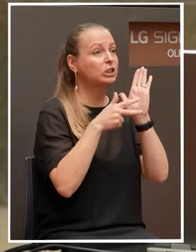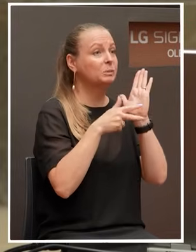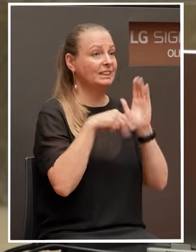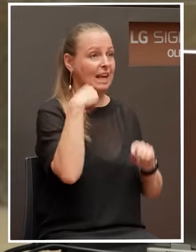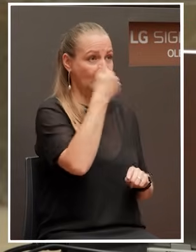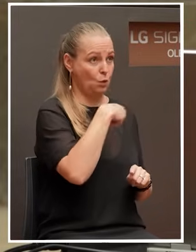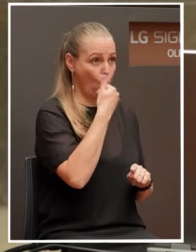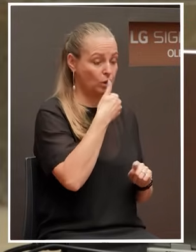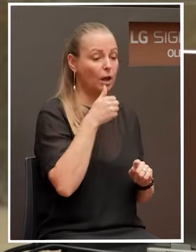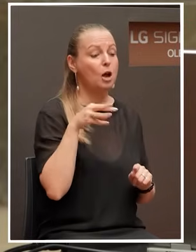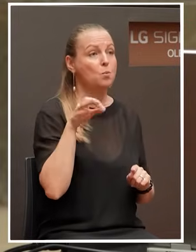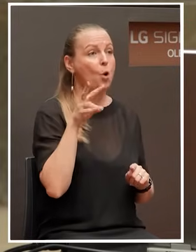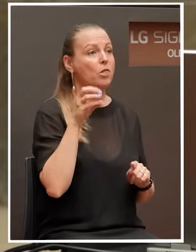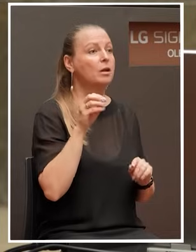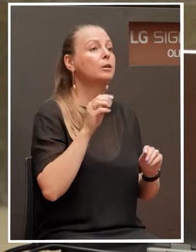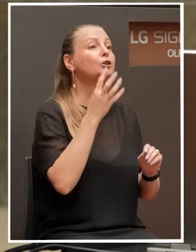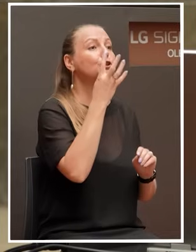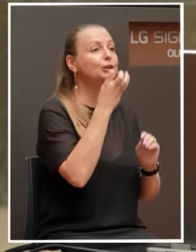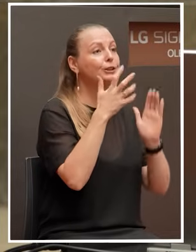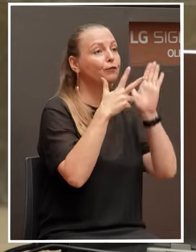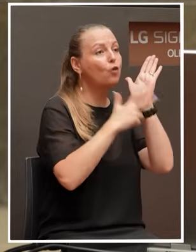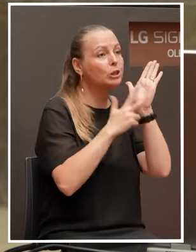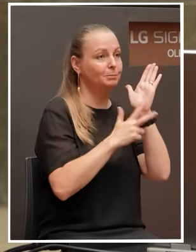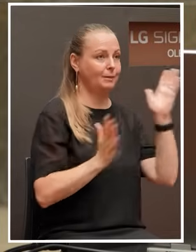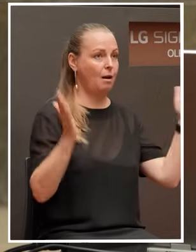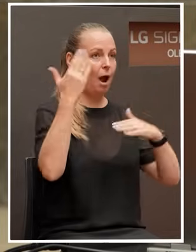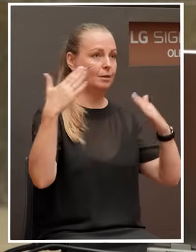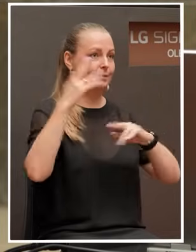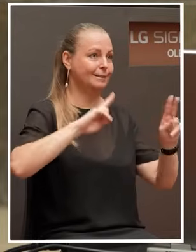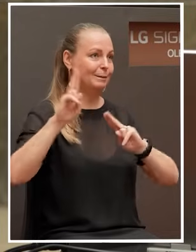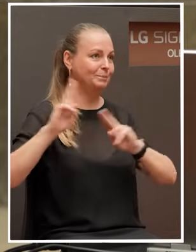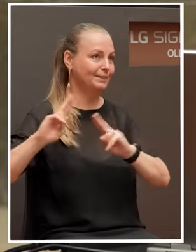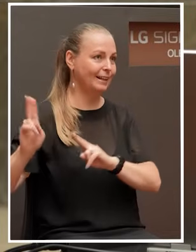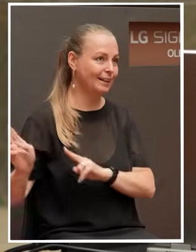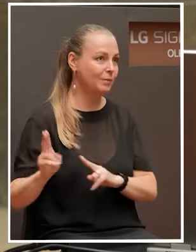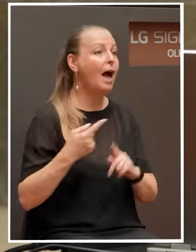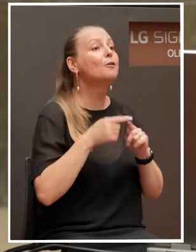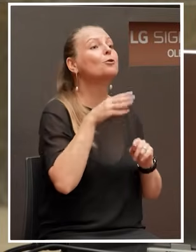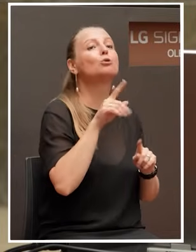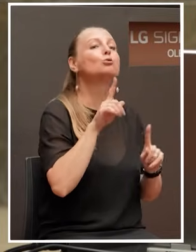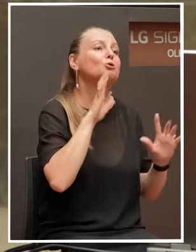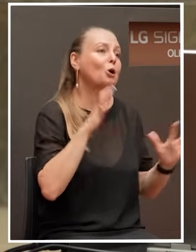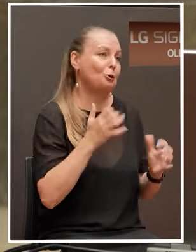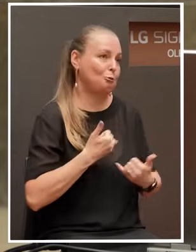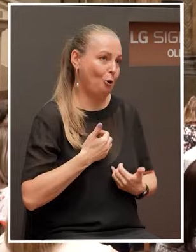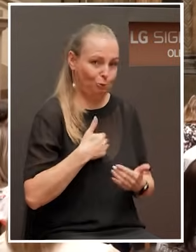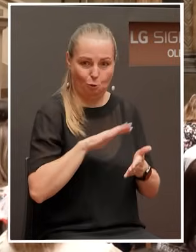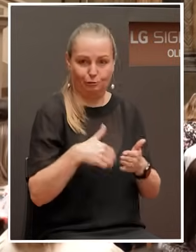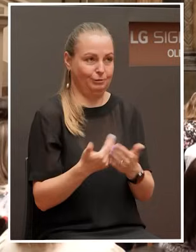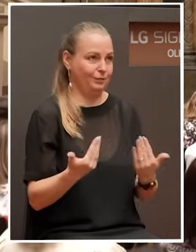80-х годов Моне создал 480 картин. Это то, что до нас дошло.